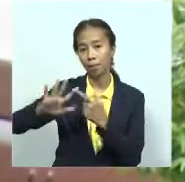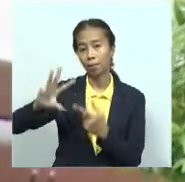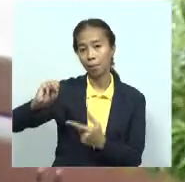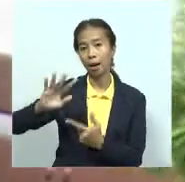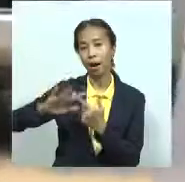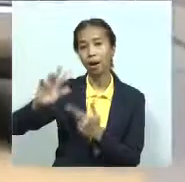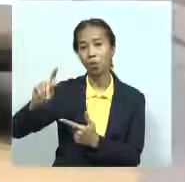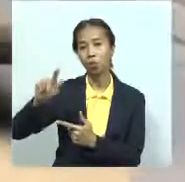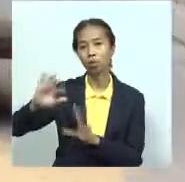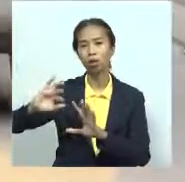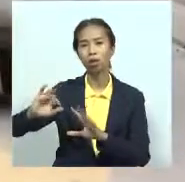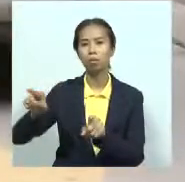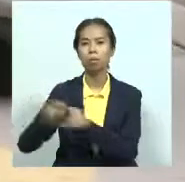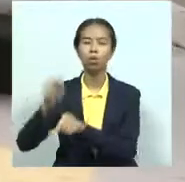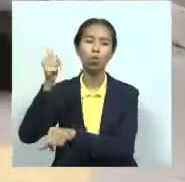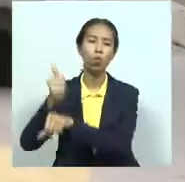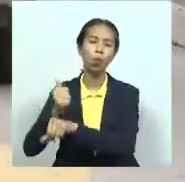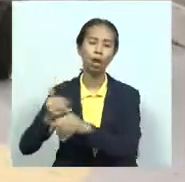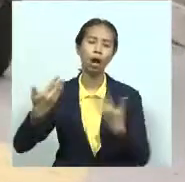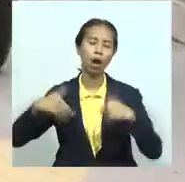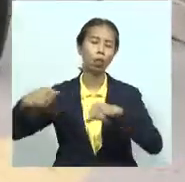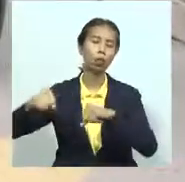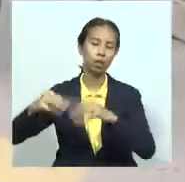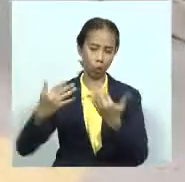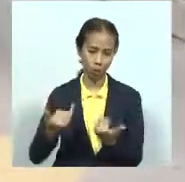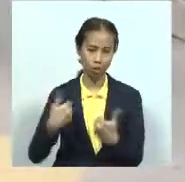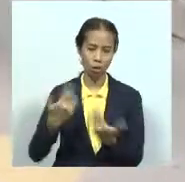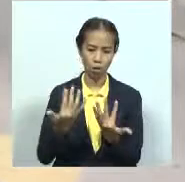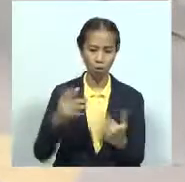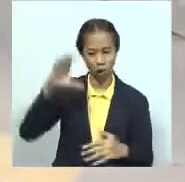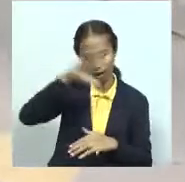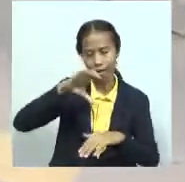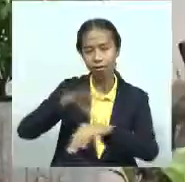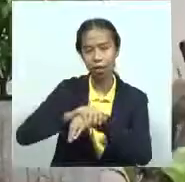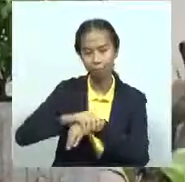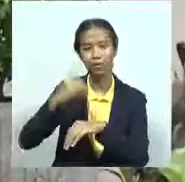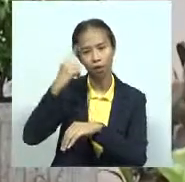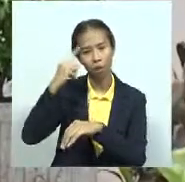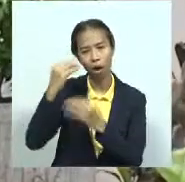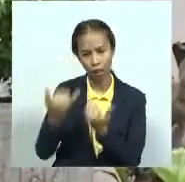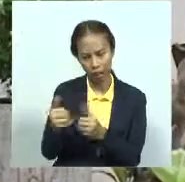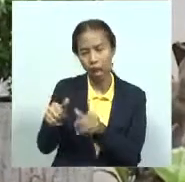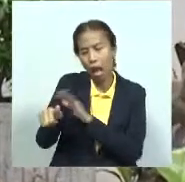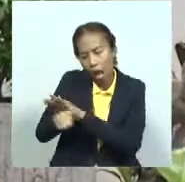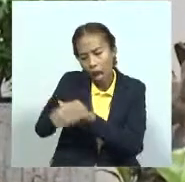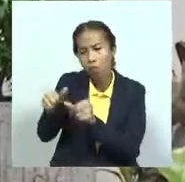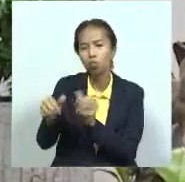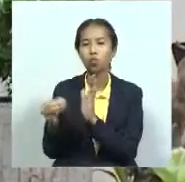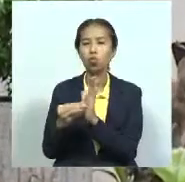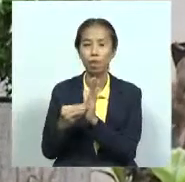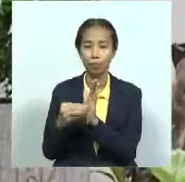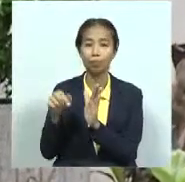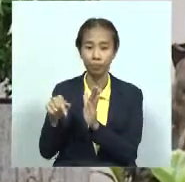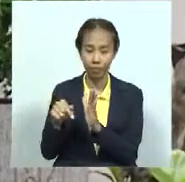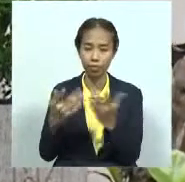น้าวินฝ่ายสืบสวนยังอยู่ระหว่างติดตามจับกลุ่มตัวโดยเชื่อว่าผู้ต้องหายังอยู่ในพื้นที่กรุงเทพมหานครนั่นแหละพร้อมยืนยัน